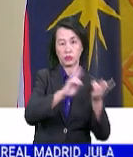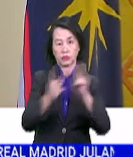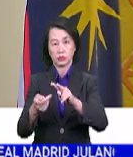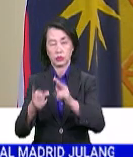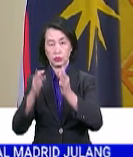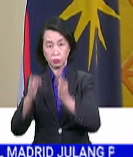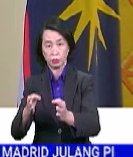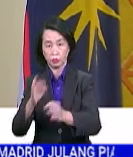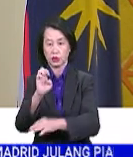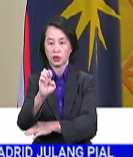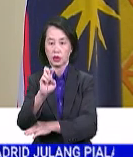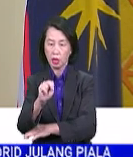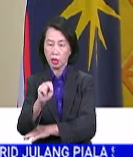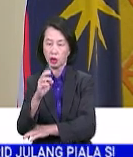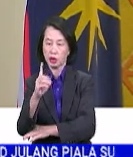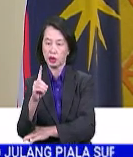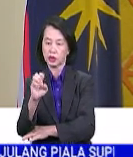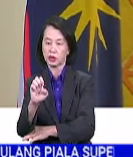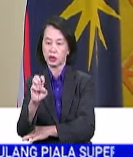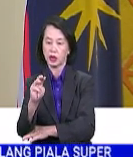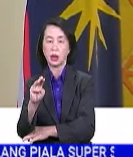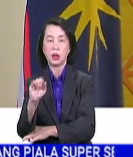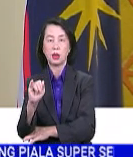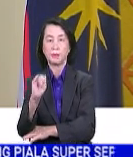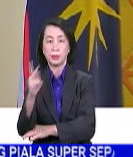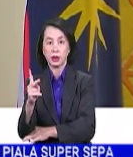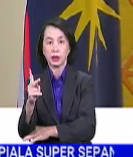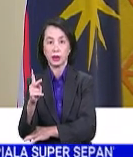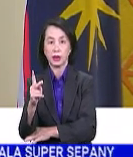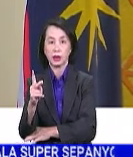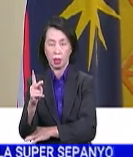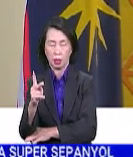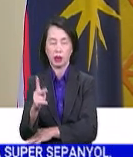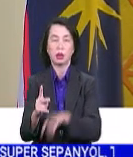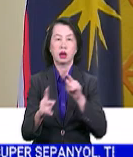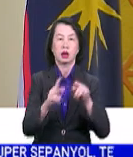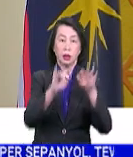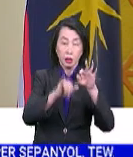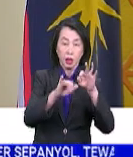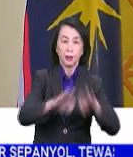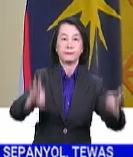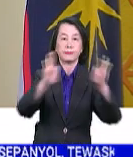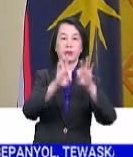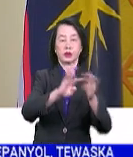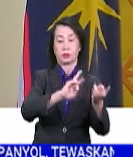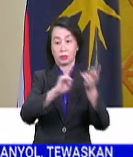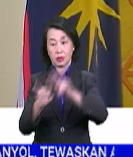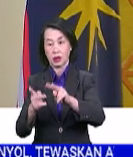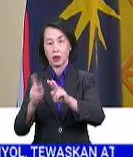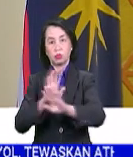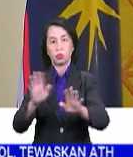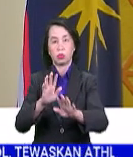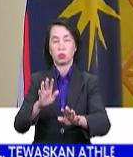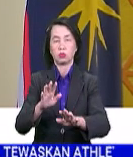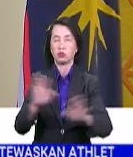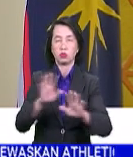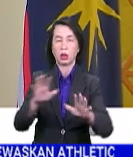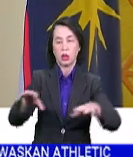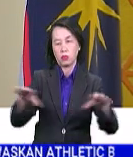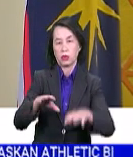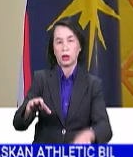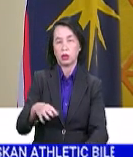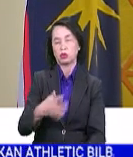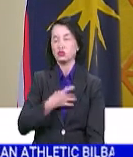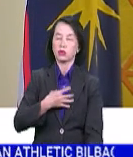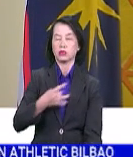fasa endemik. Yang penting, peralihan kita ni bukan dilakukan dengan soborono aja. Kita